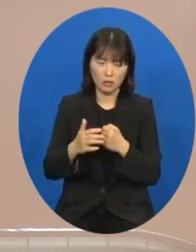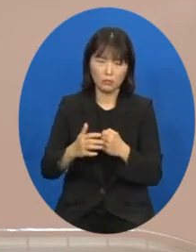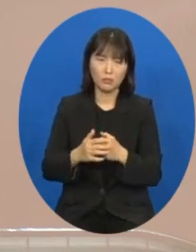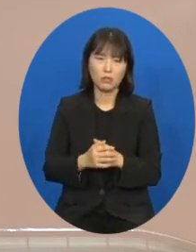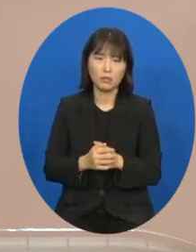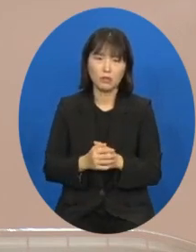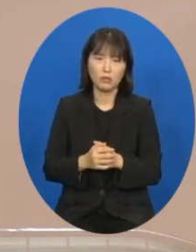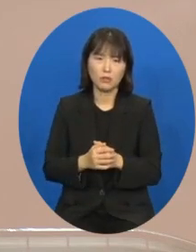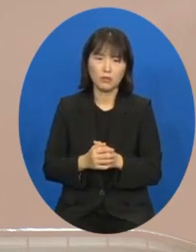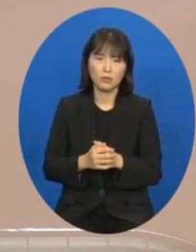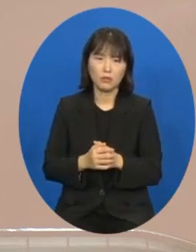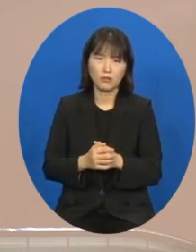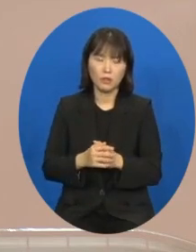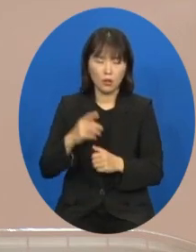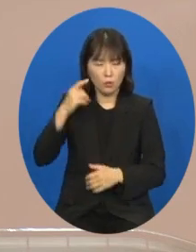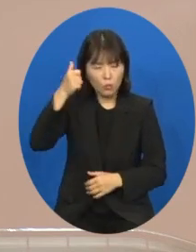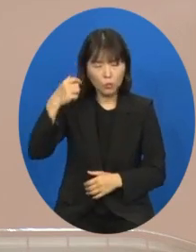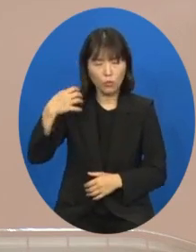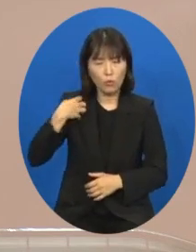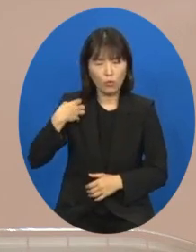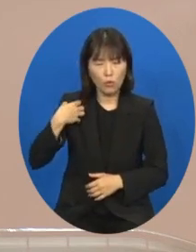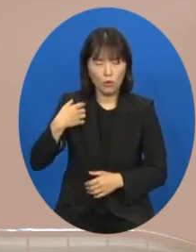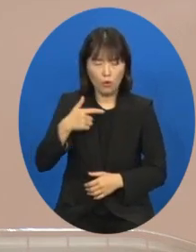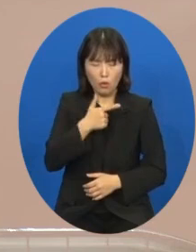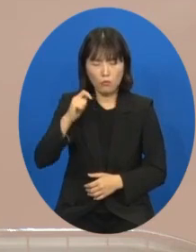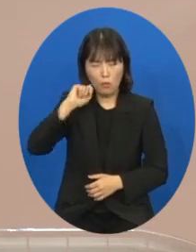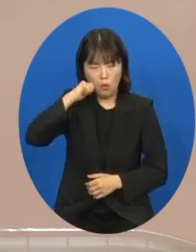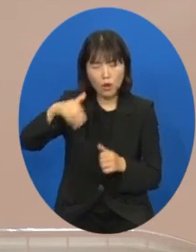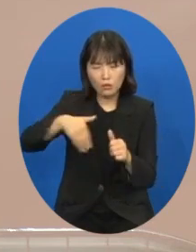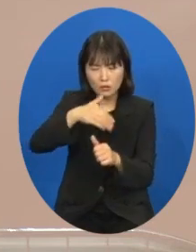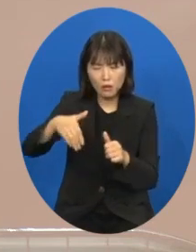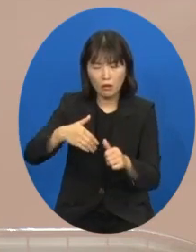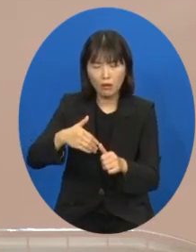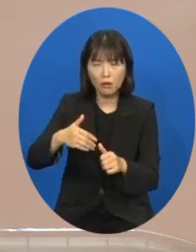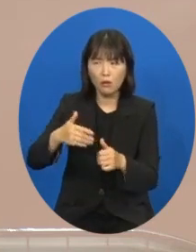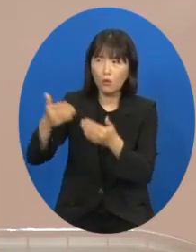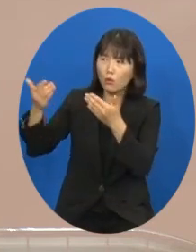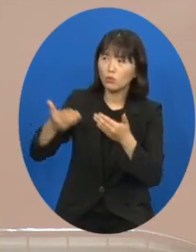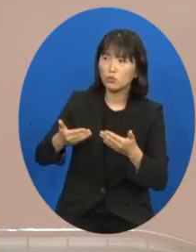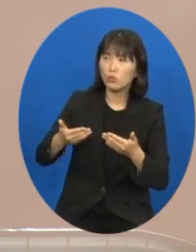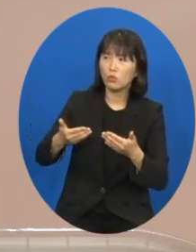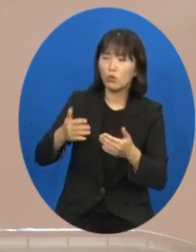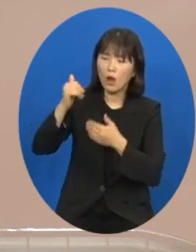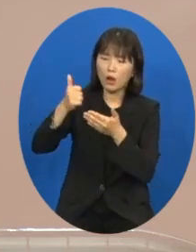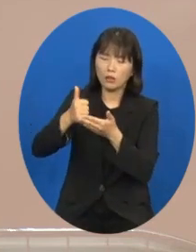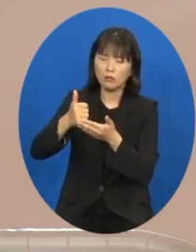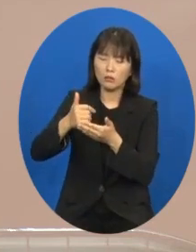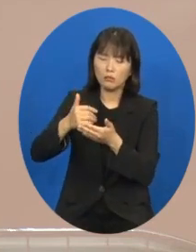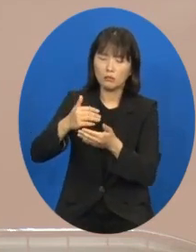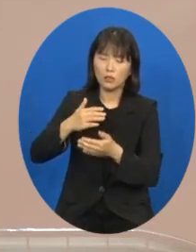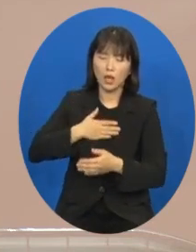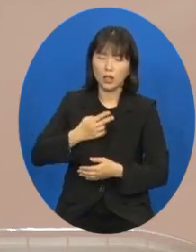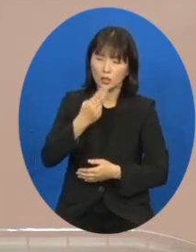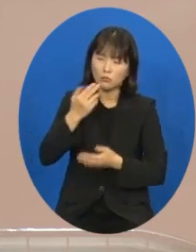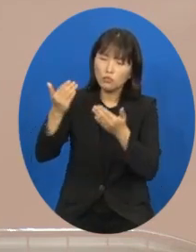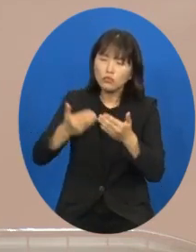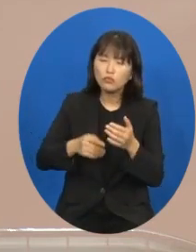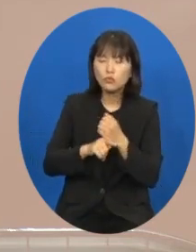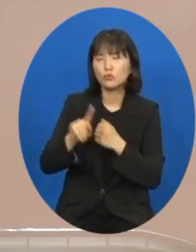못하는, 목회도 또 이렇게 어렵게 하실 거면 하나님 왜 내게 생명을 주셨습니까?